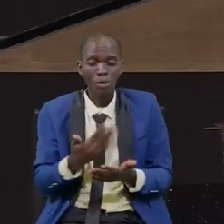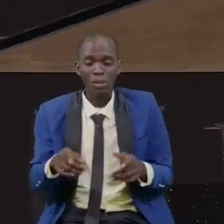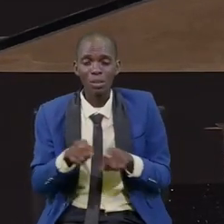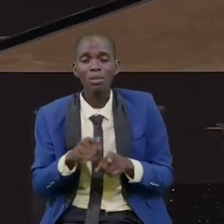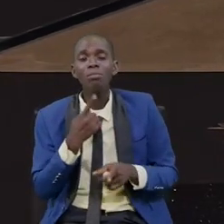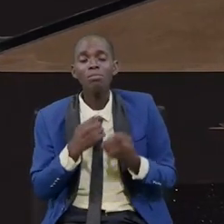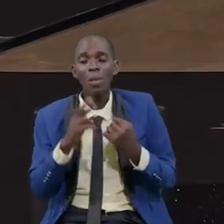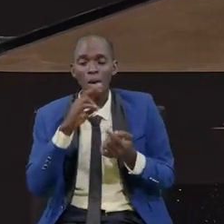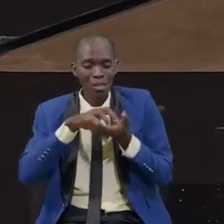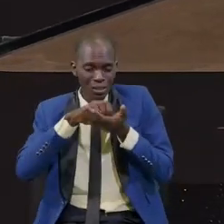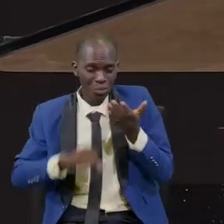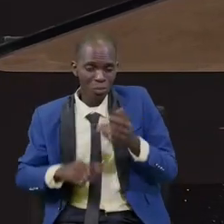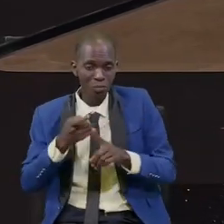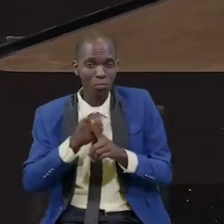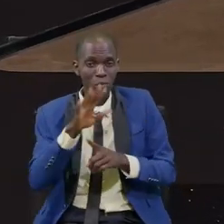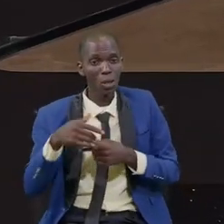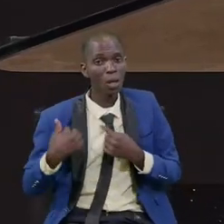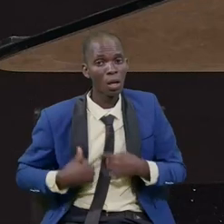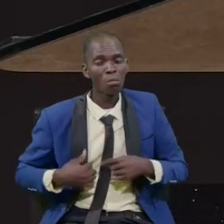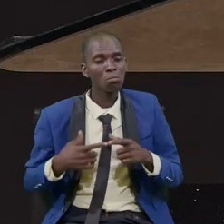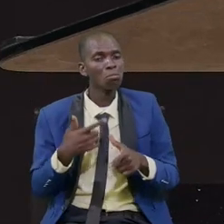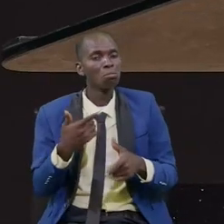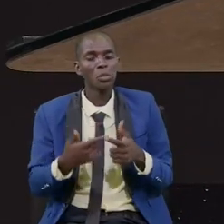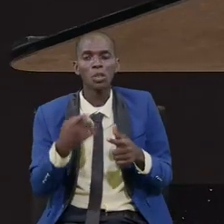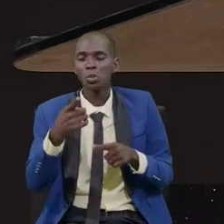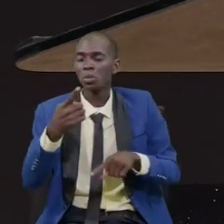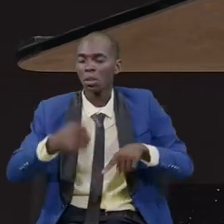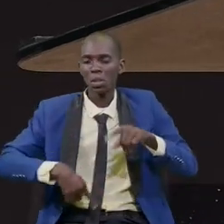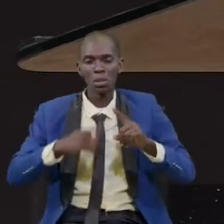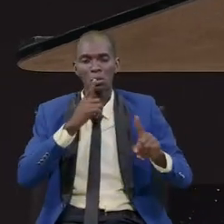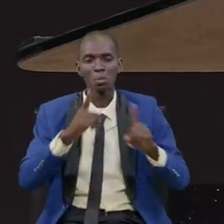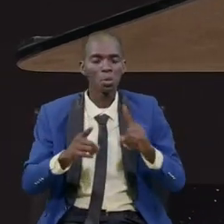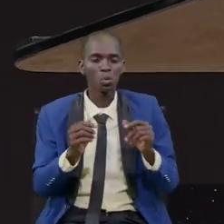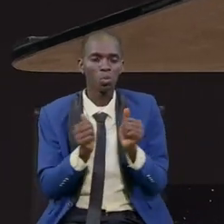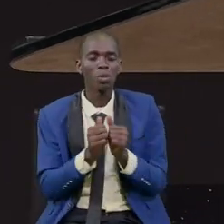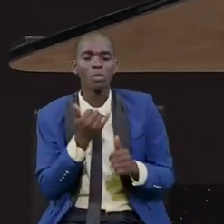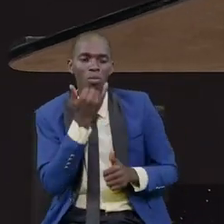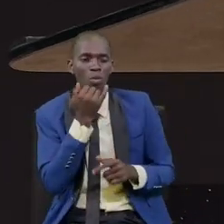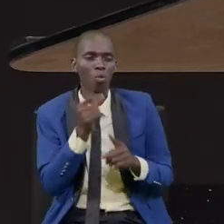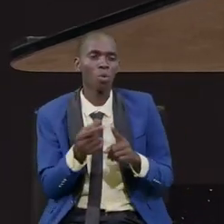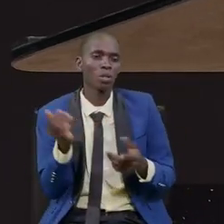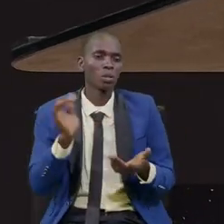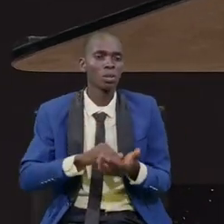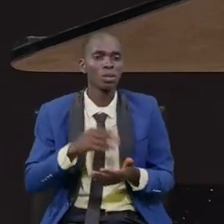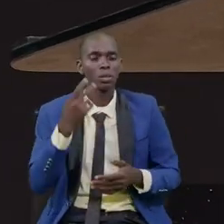cœur, donc on n'a plus ces paroles.